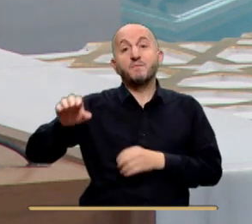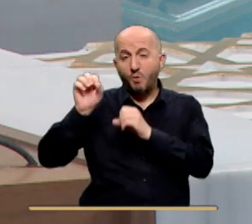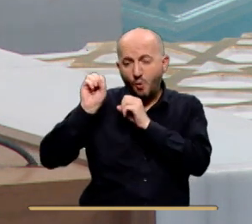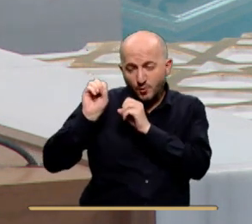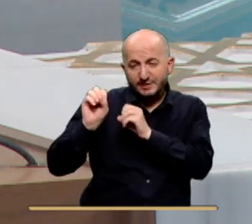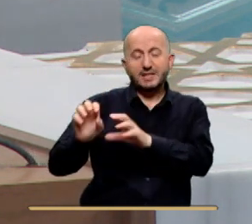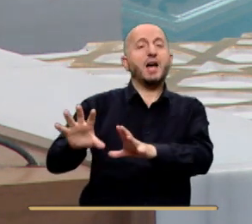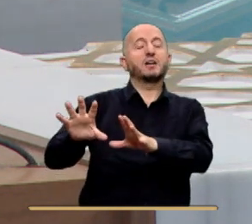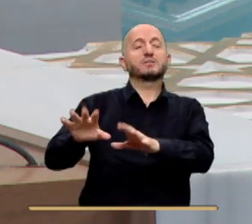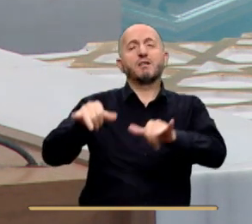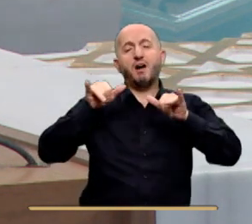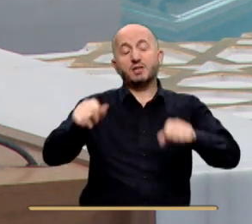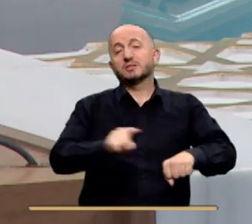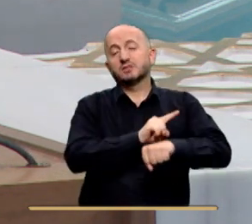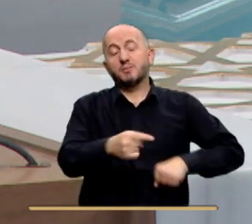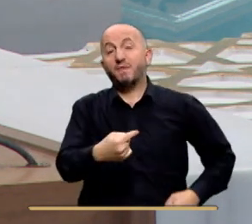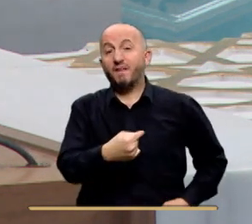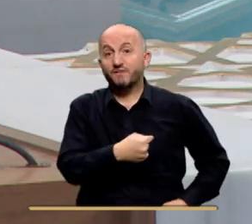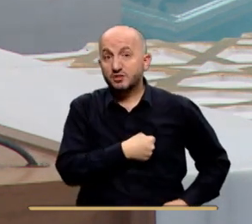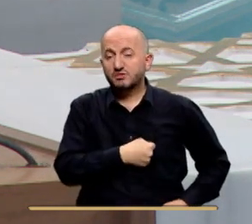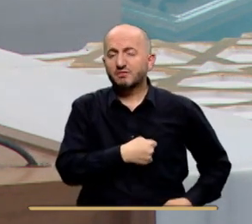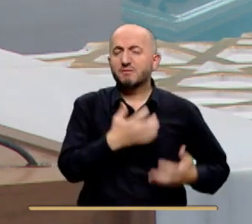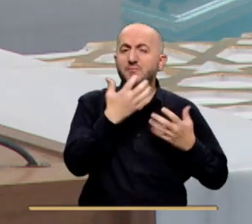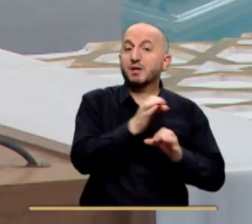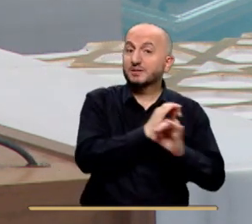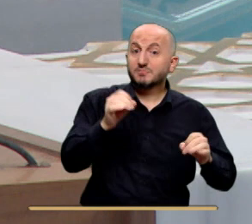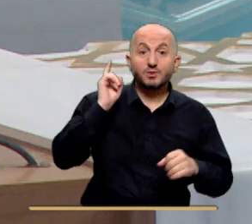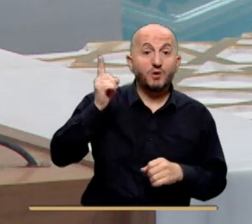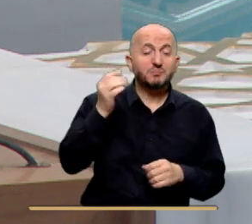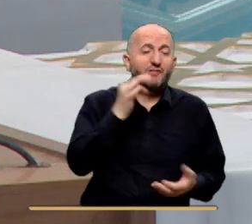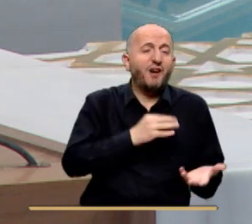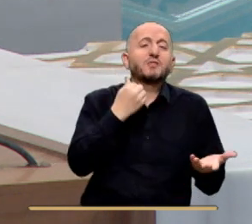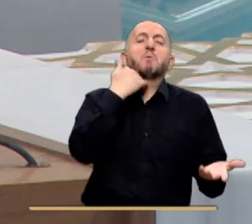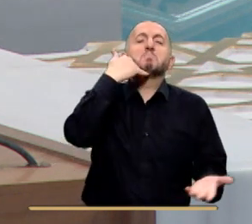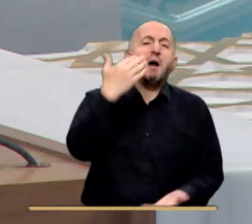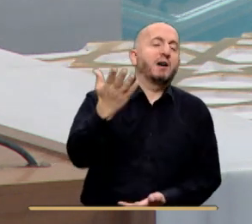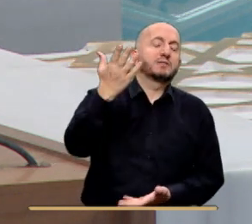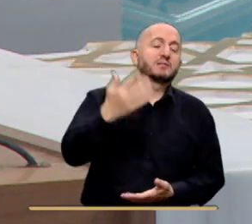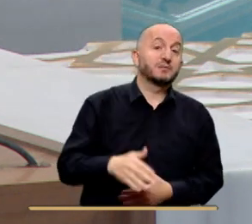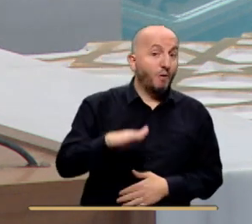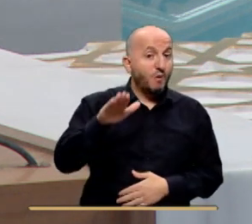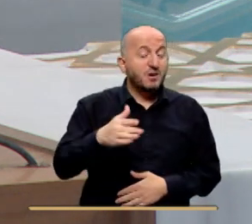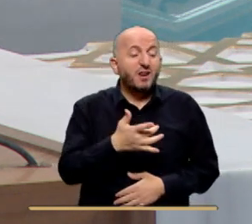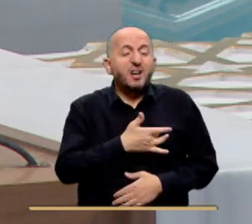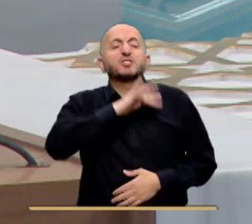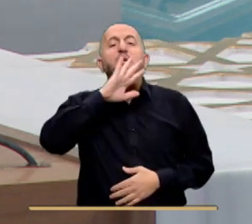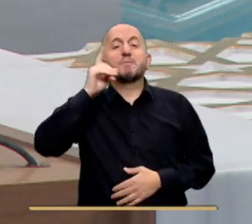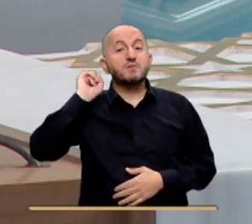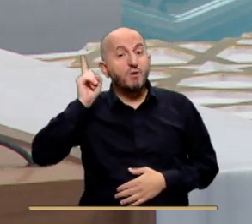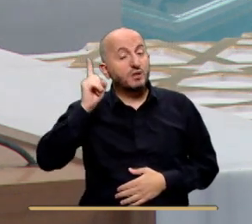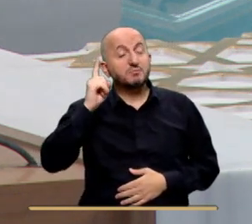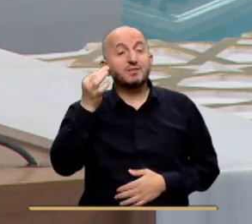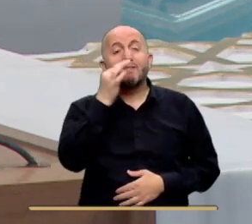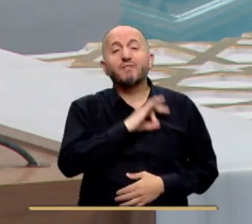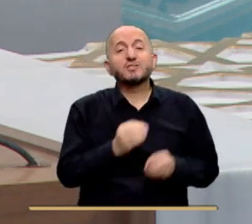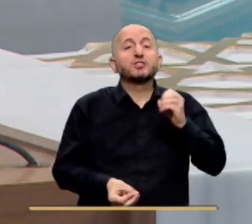öğreten, aynı zamanda vicdanlı, merhametsiz bir öğretmenden hayır olmaz. Öğrencisine acımayan bir öğretmenden